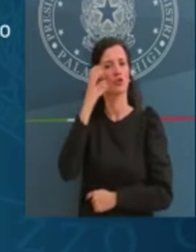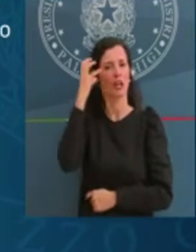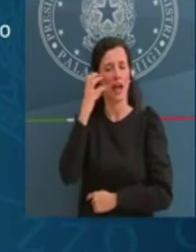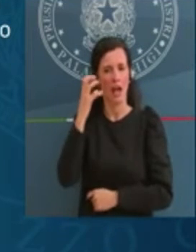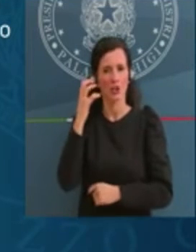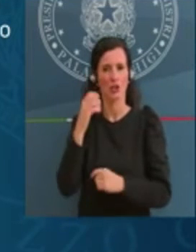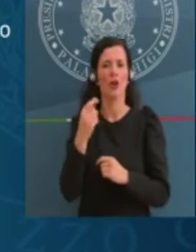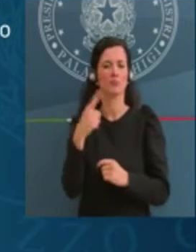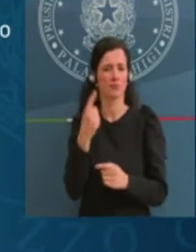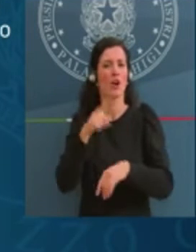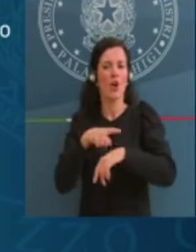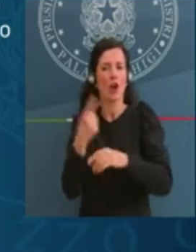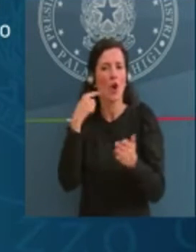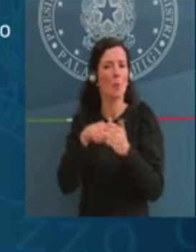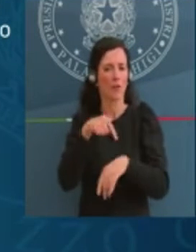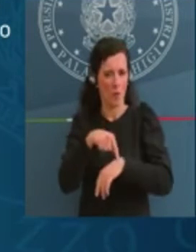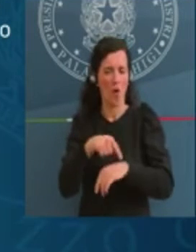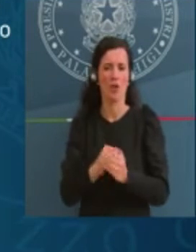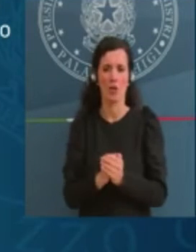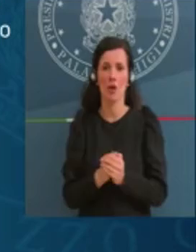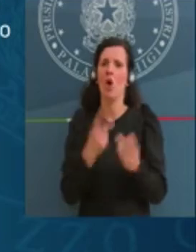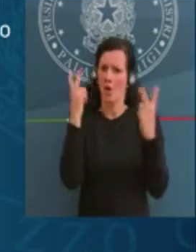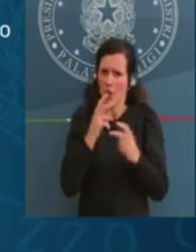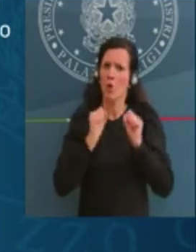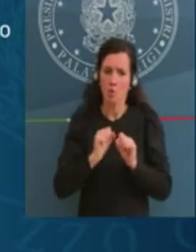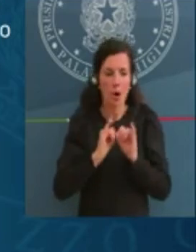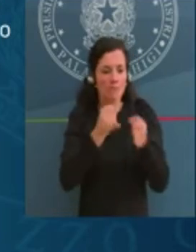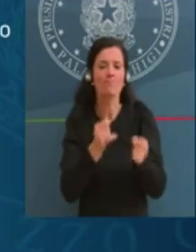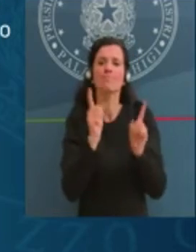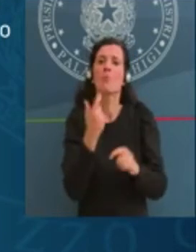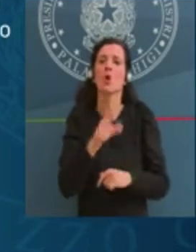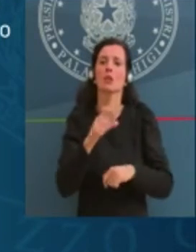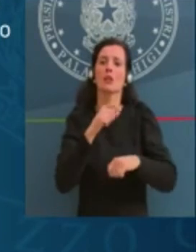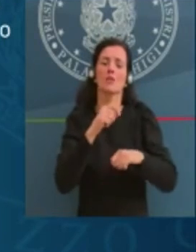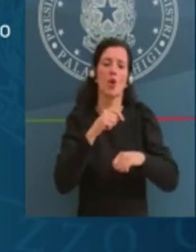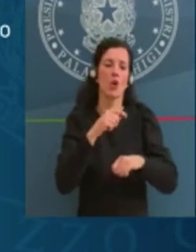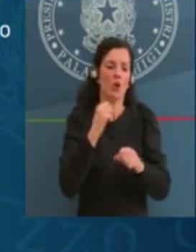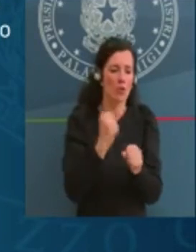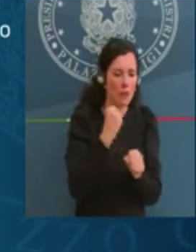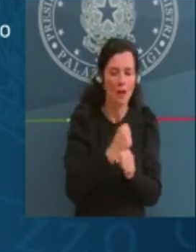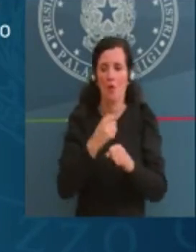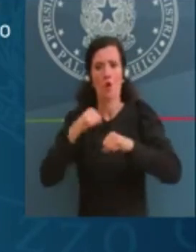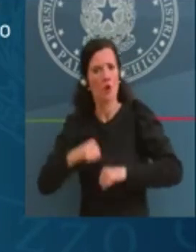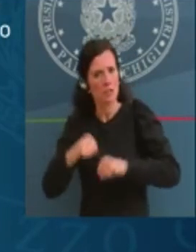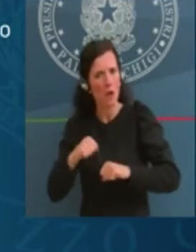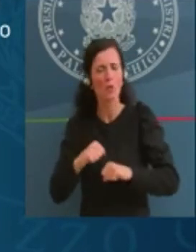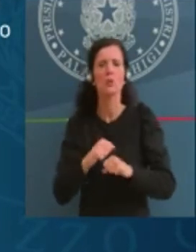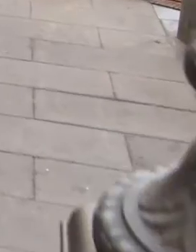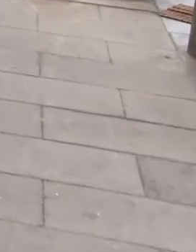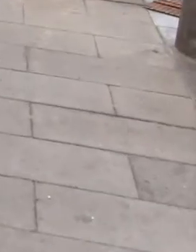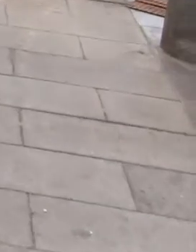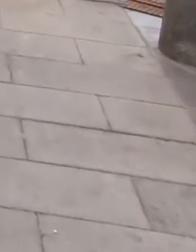motivi di lavoro salute necessità e nei casi di necessità di corre anche l'iniziativa di prestare assistenza a persone non autosufficienti